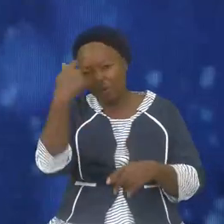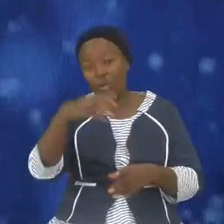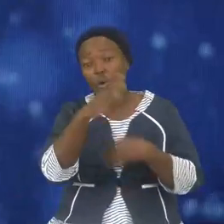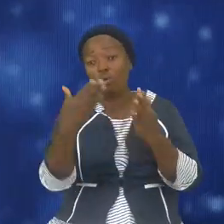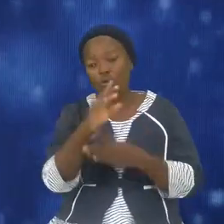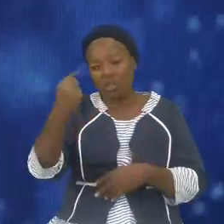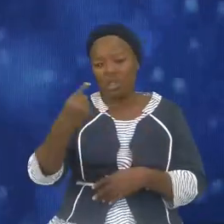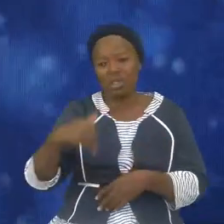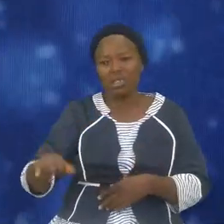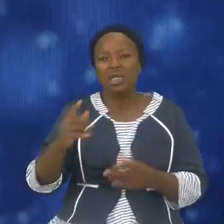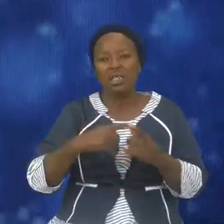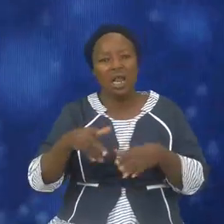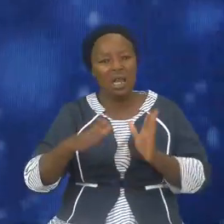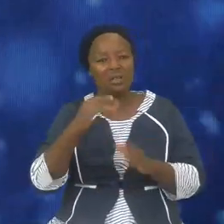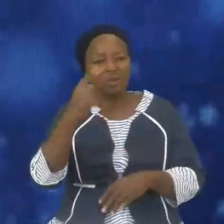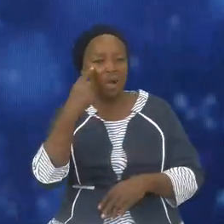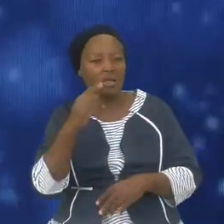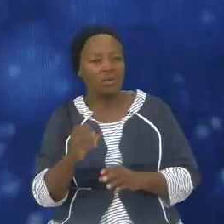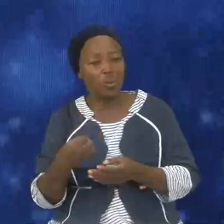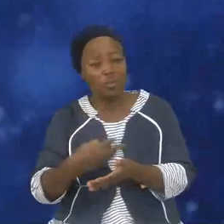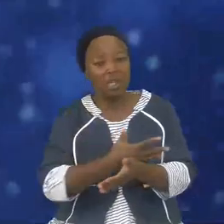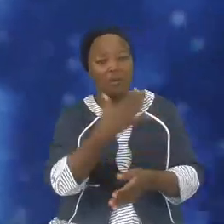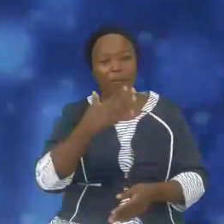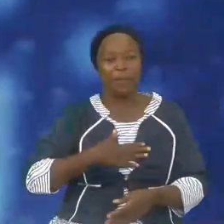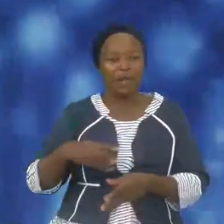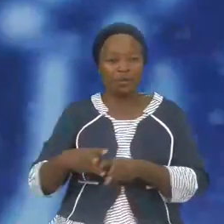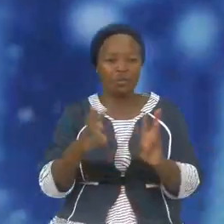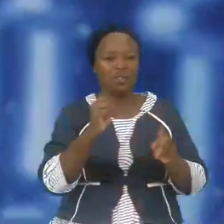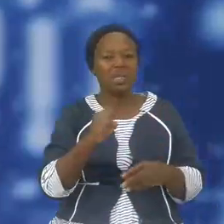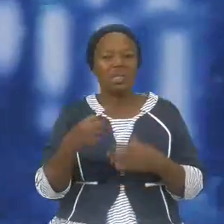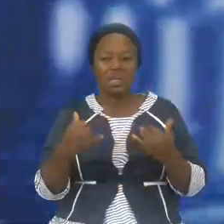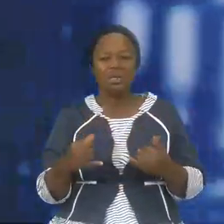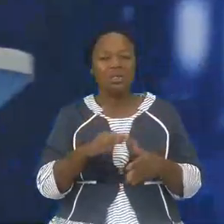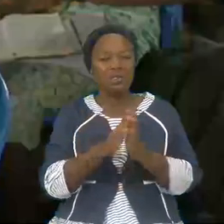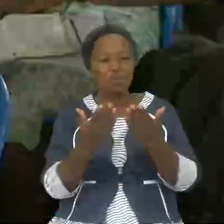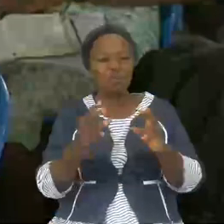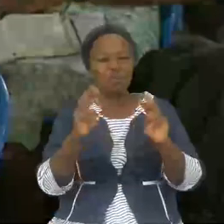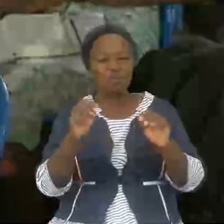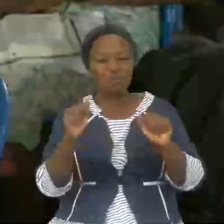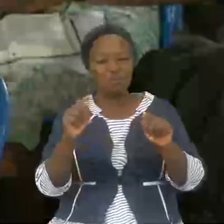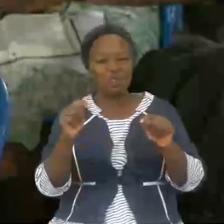intelligent jusqu'à l'éternité. Et que tes yeux se plaisent dans mes voies. Matthieu